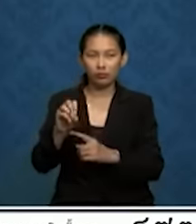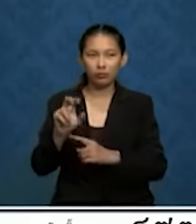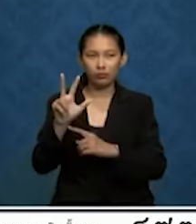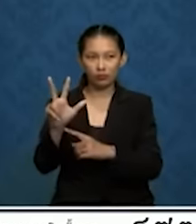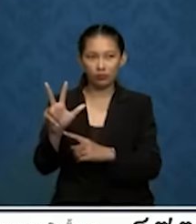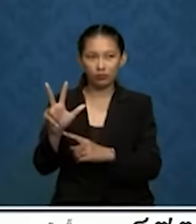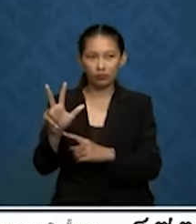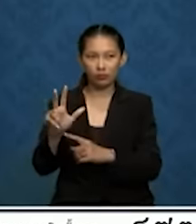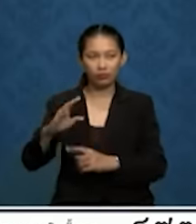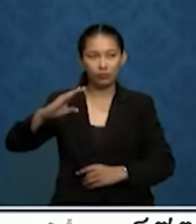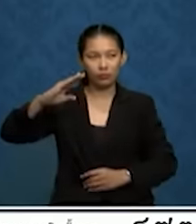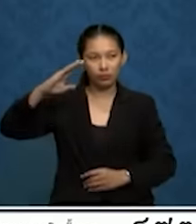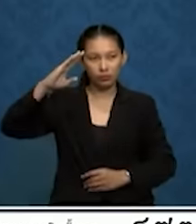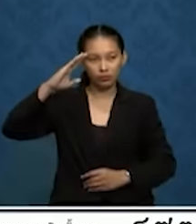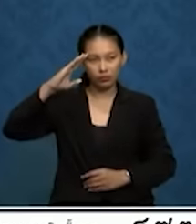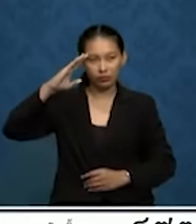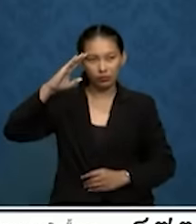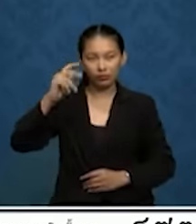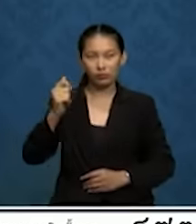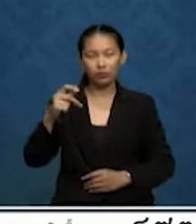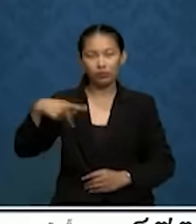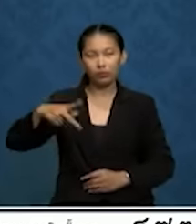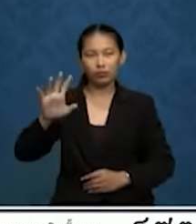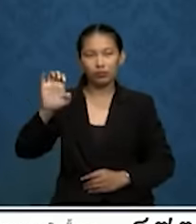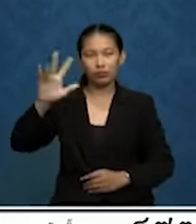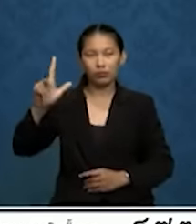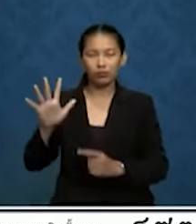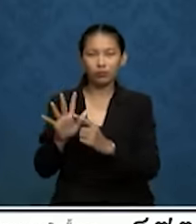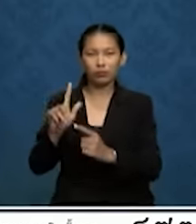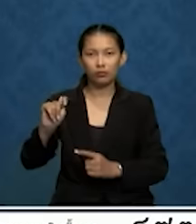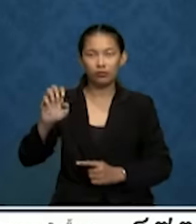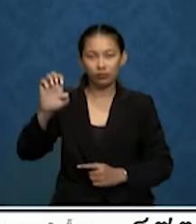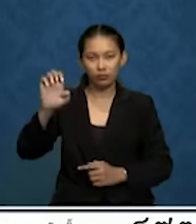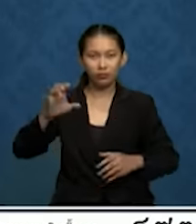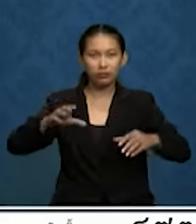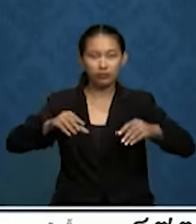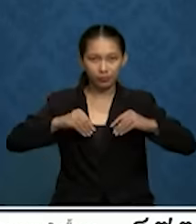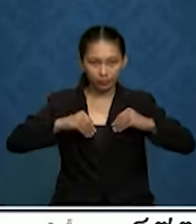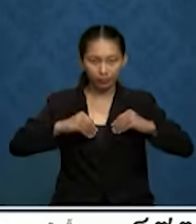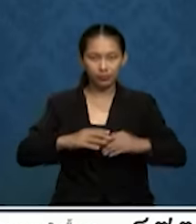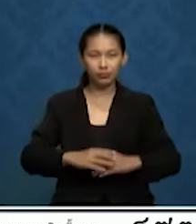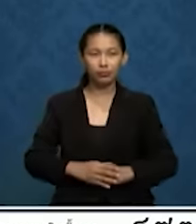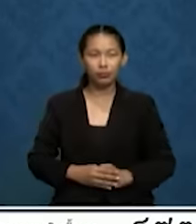473จ่าอากาศเอกอภิชาติแก้วโกศล เห็นชอบครับ